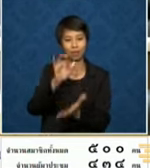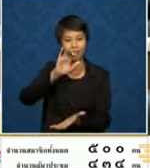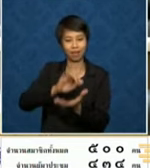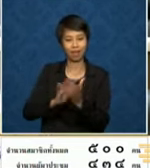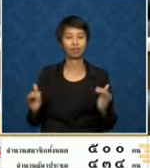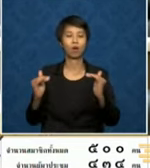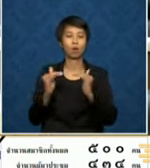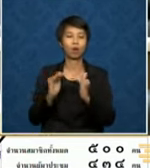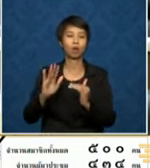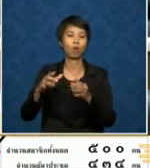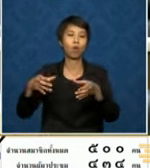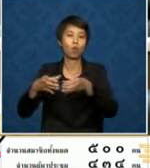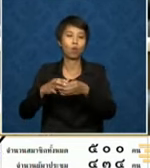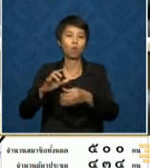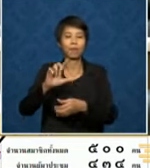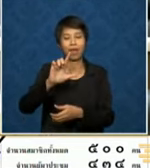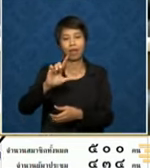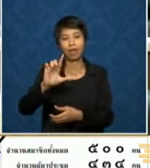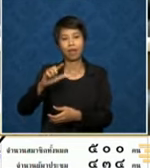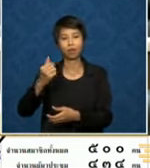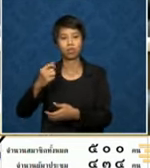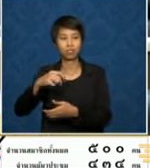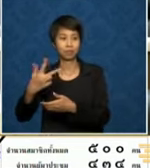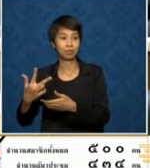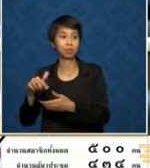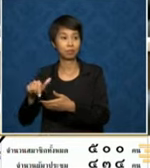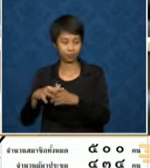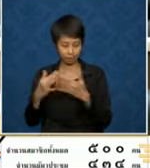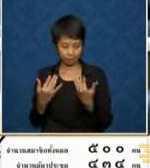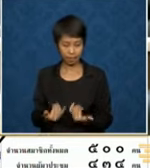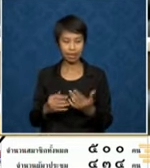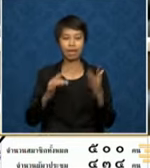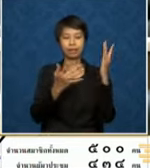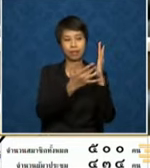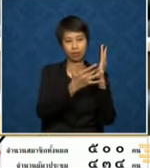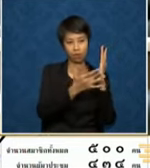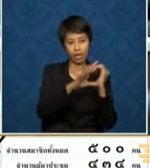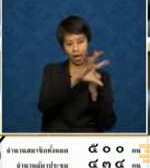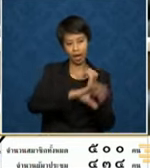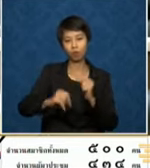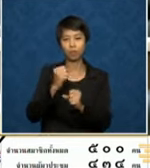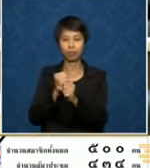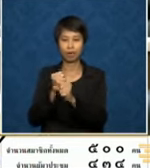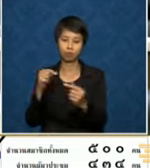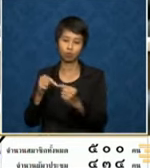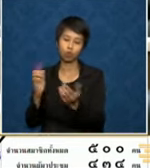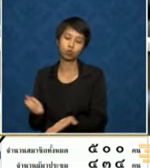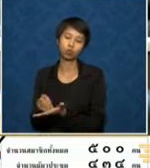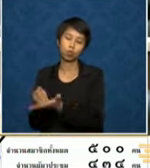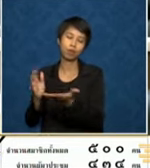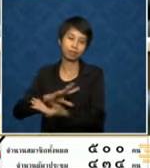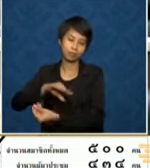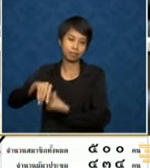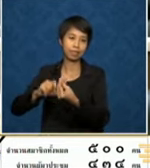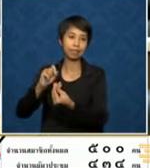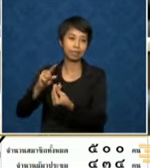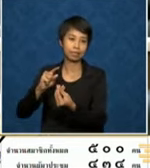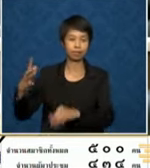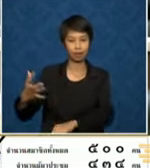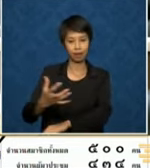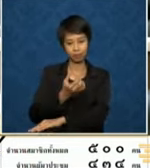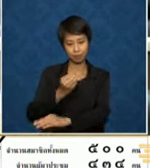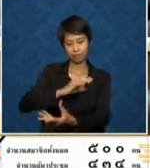ความหลากหลายทางเพศไปครับท่านประธานครับนำเทคโนโลยีและระบบดิจิตอลมาใช้ในการขับเคลื่อนเศรษฐกิจการเมืองสังคม